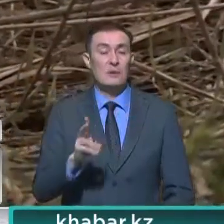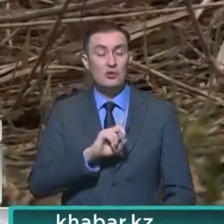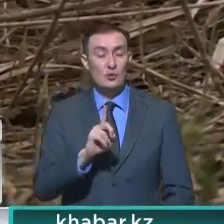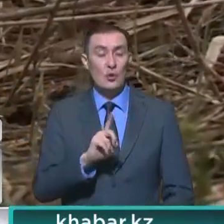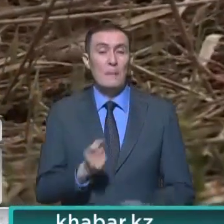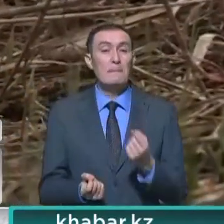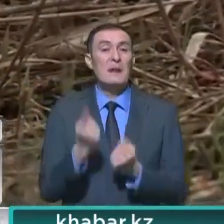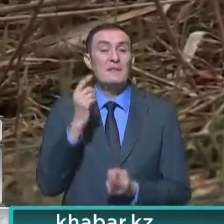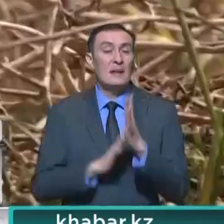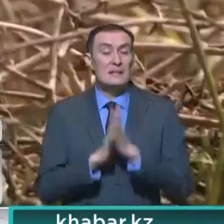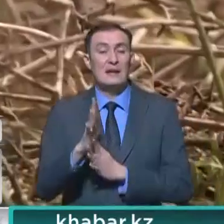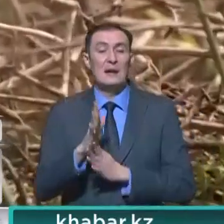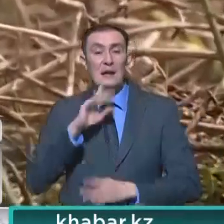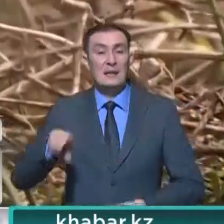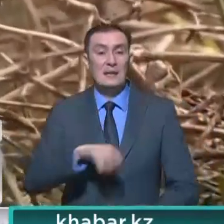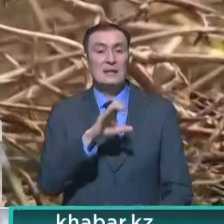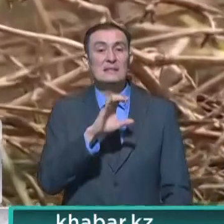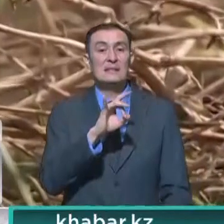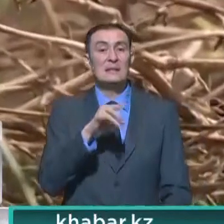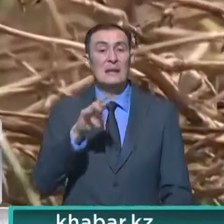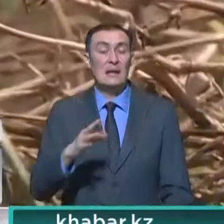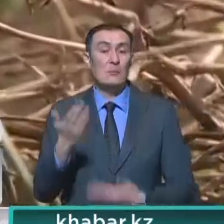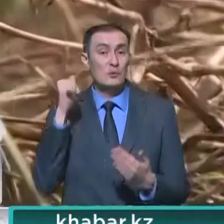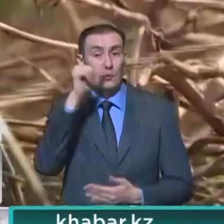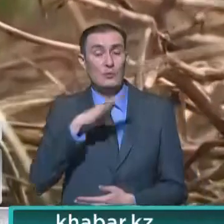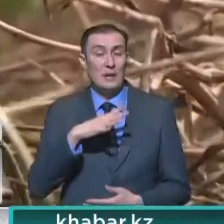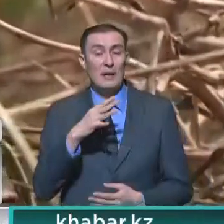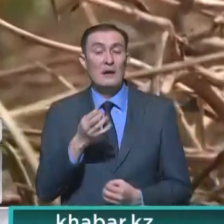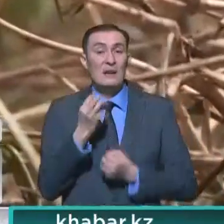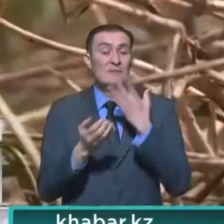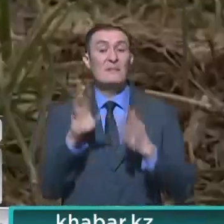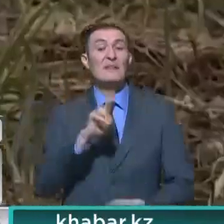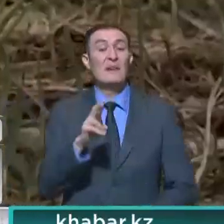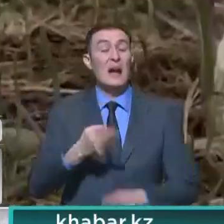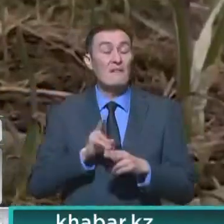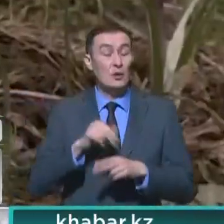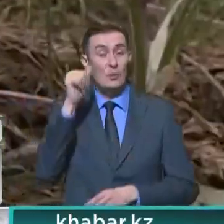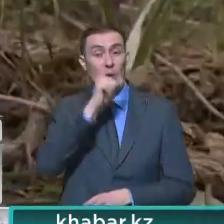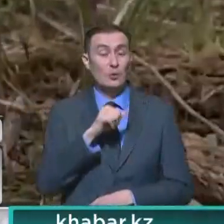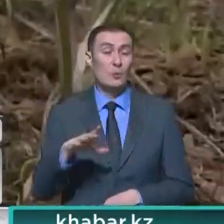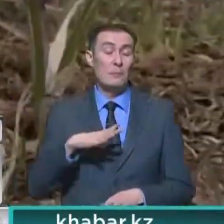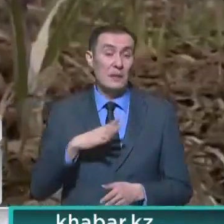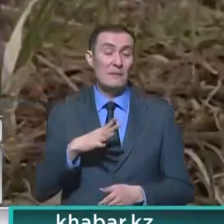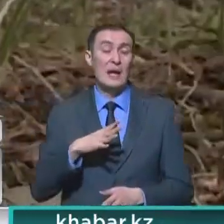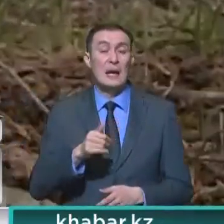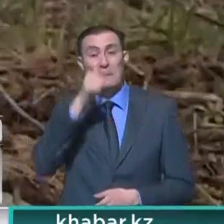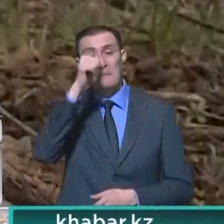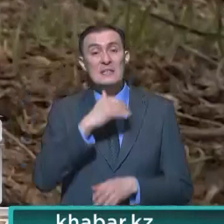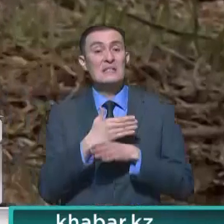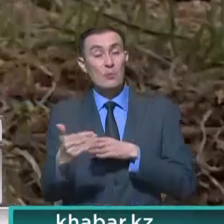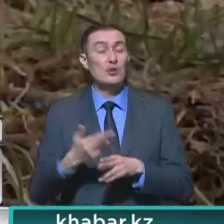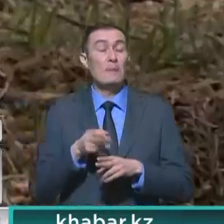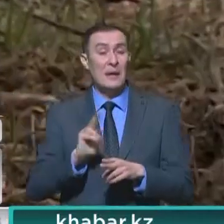что появились цветы на берегу реки Сырдарья. При этом в прошлом году они расцвели уже в январе. В этом же году такое явление наблюдается на месяц позже.